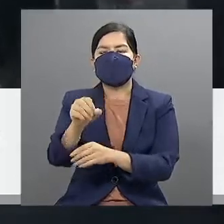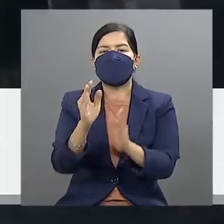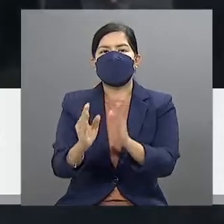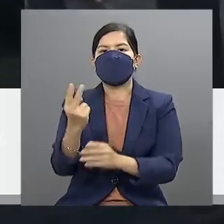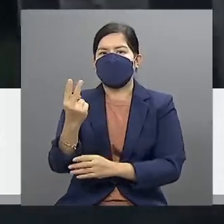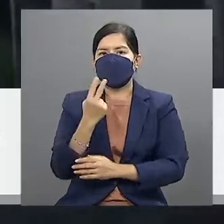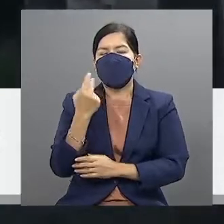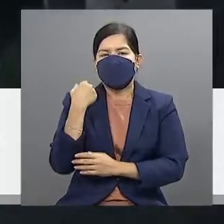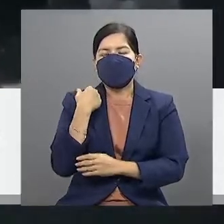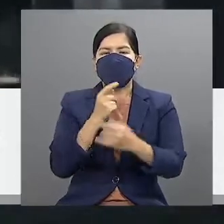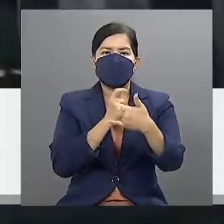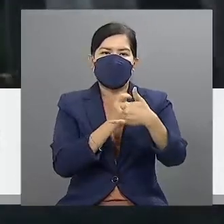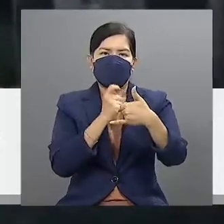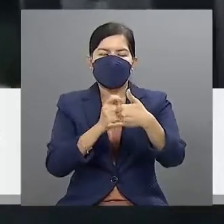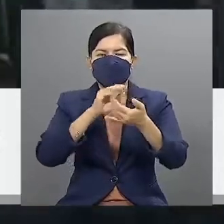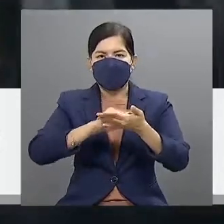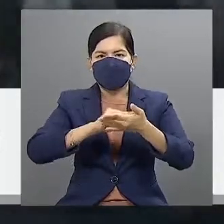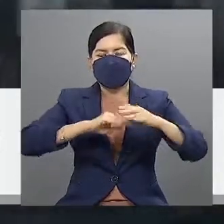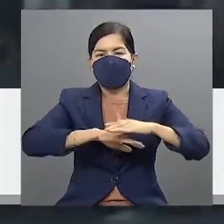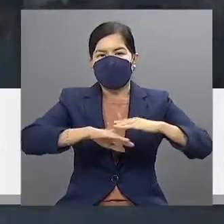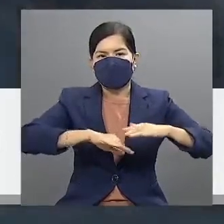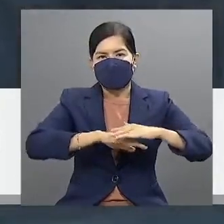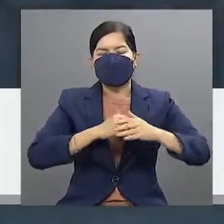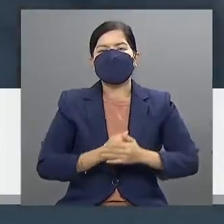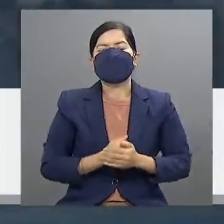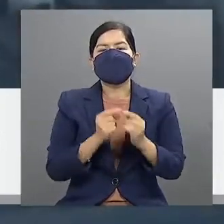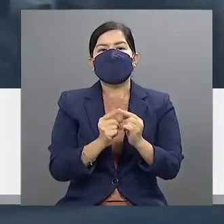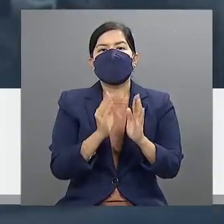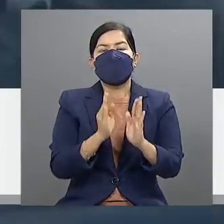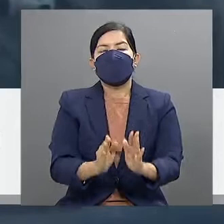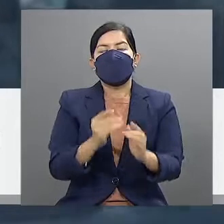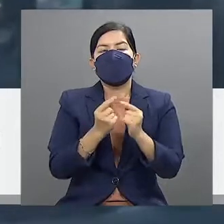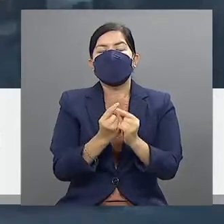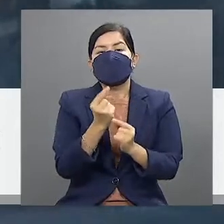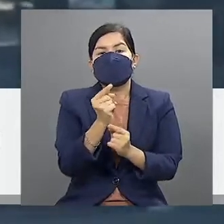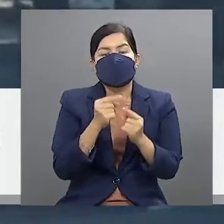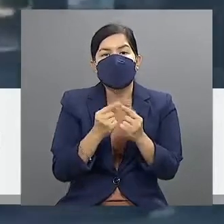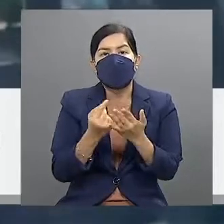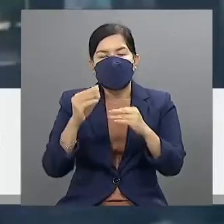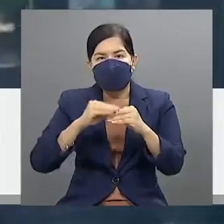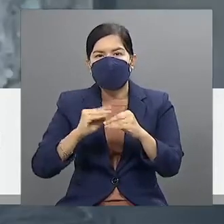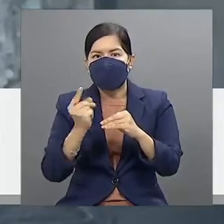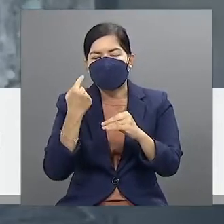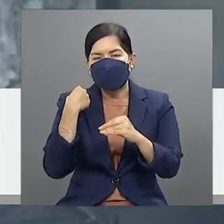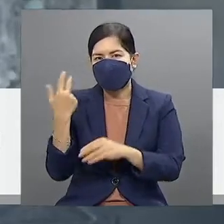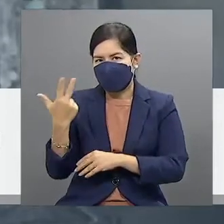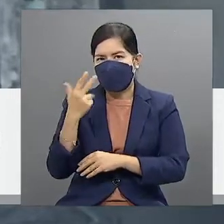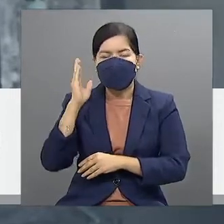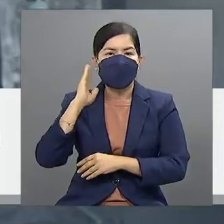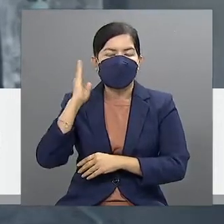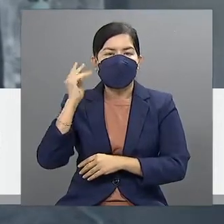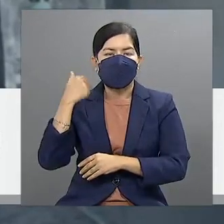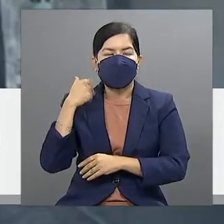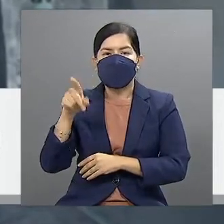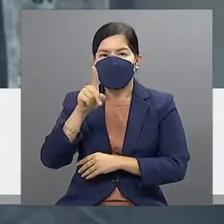คะล่าสุดค่ะจับผู้ต้องหาในกลุ่มนี้เพิ่มได้อีกเป็นชายอีก3คนควบคุมตัวได้ที่อาคารบริษัท